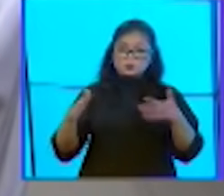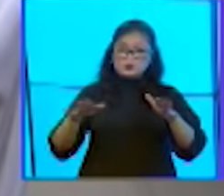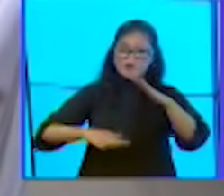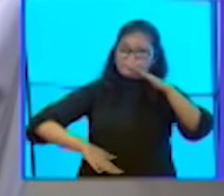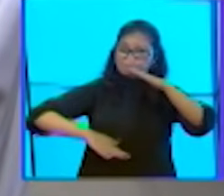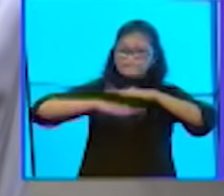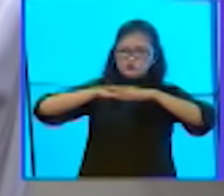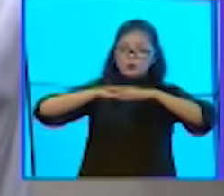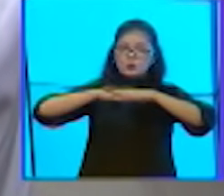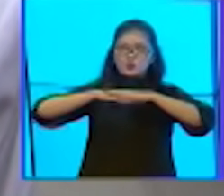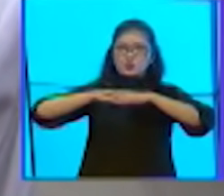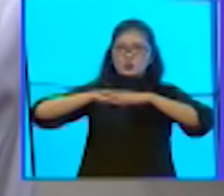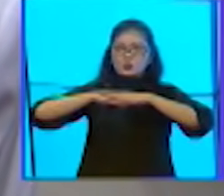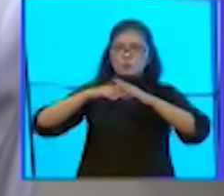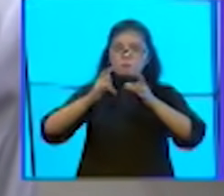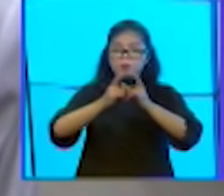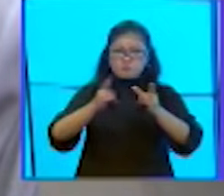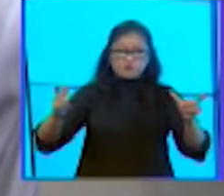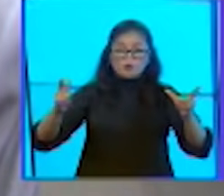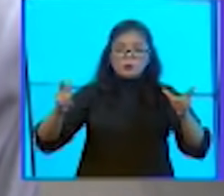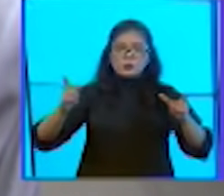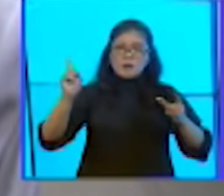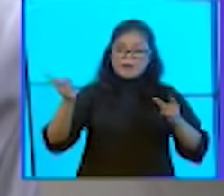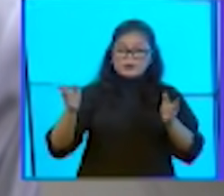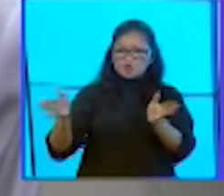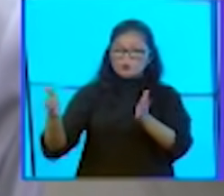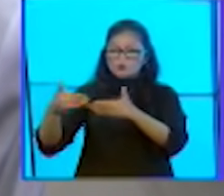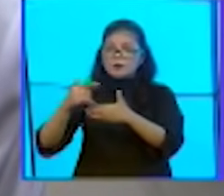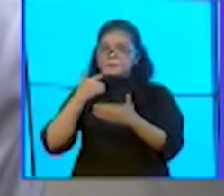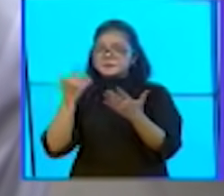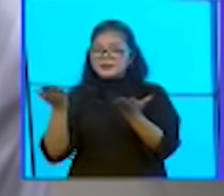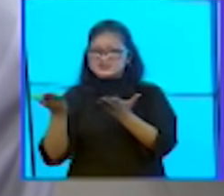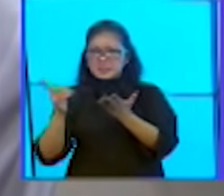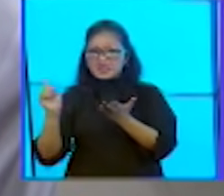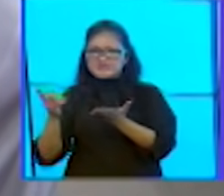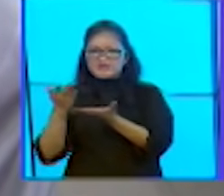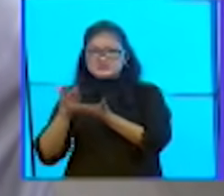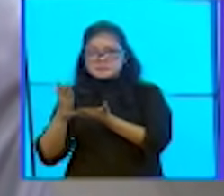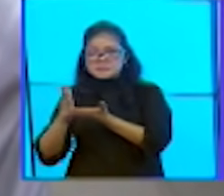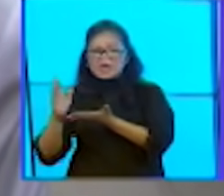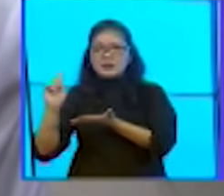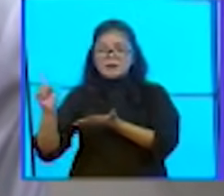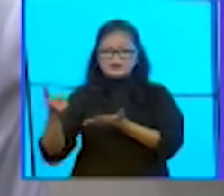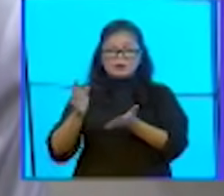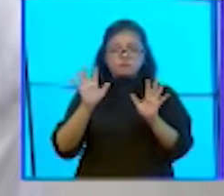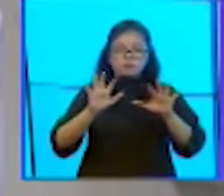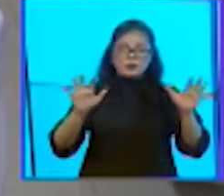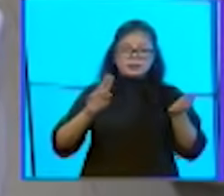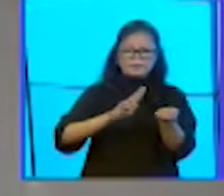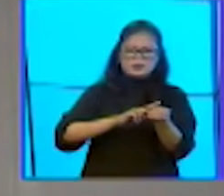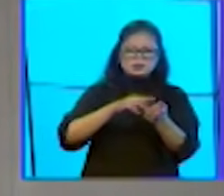untuk RIK biasa masih ada, tapi itu pun juga cepat sekali ya terisi oleh pasien COVID